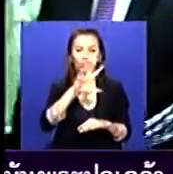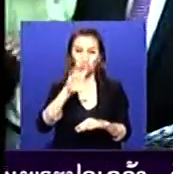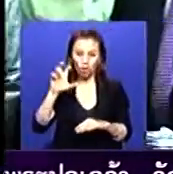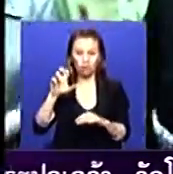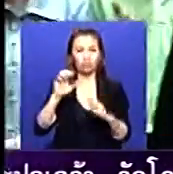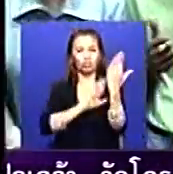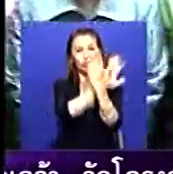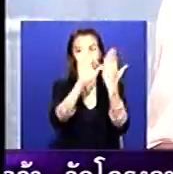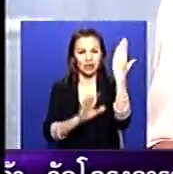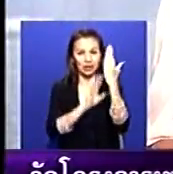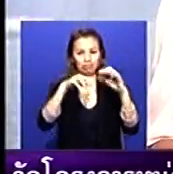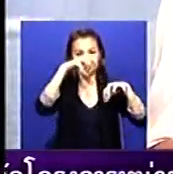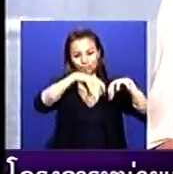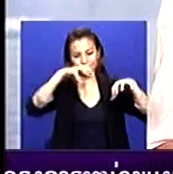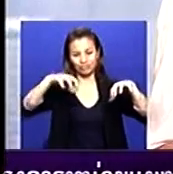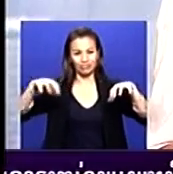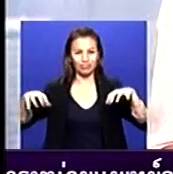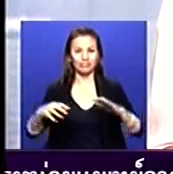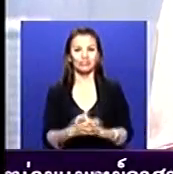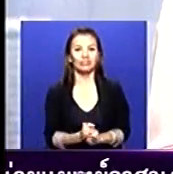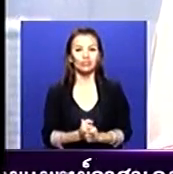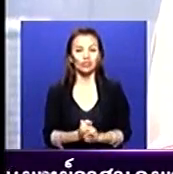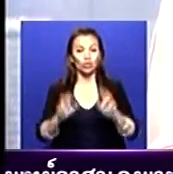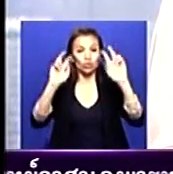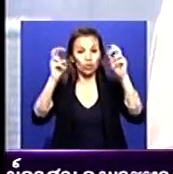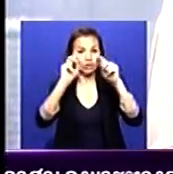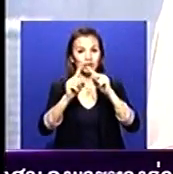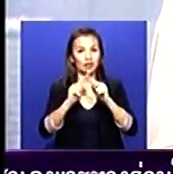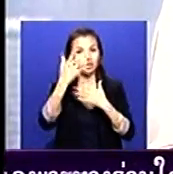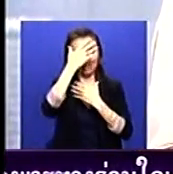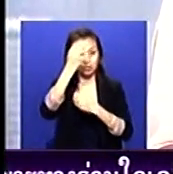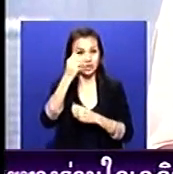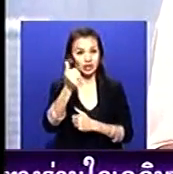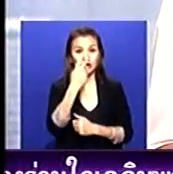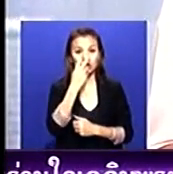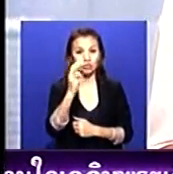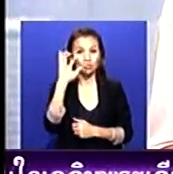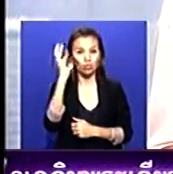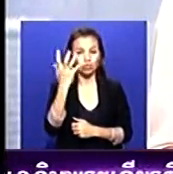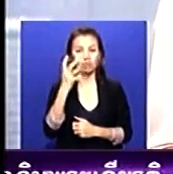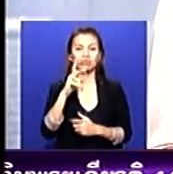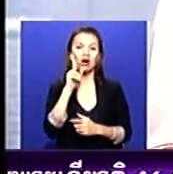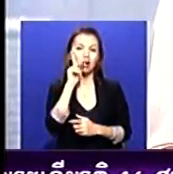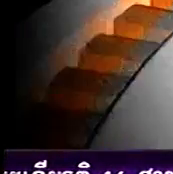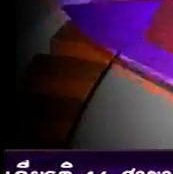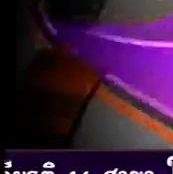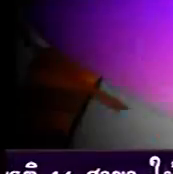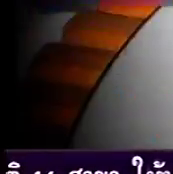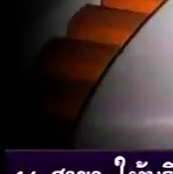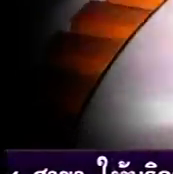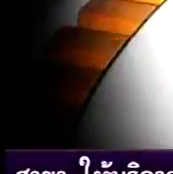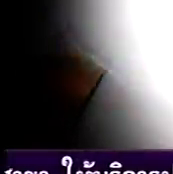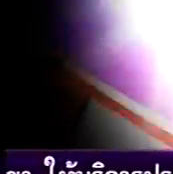ทศ ยังมีประเด็นอื่นๆที่น่าสนใจอีกนะคะไปติดตามได้ในรอบทิศทั่วไทยค่ะ